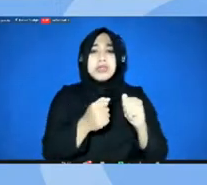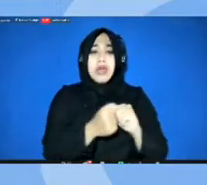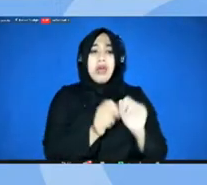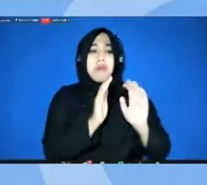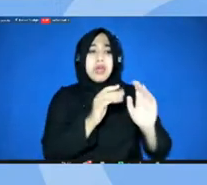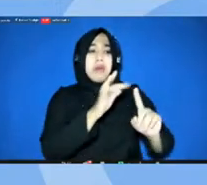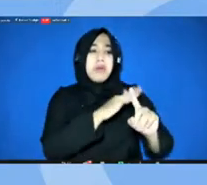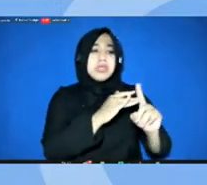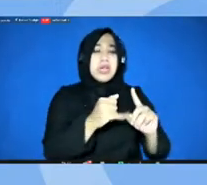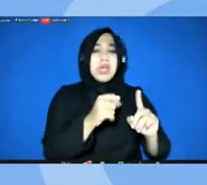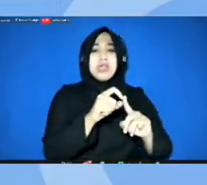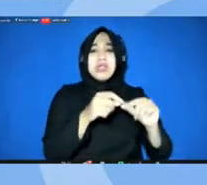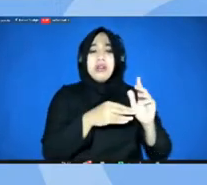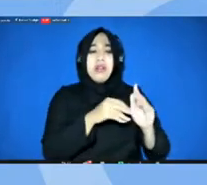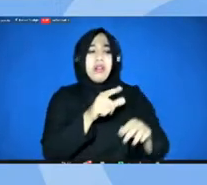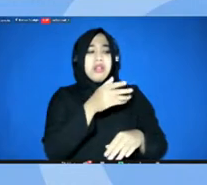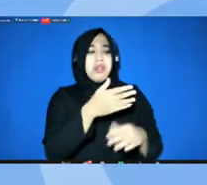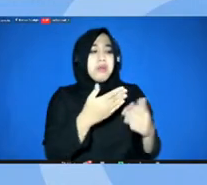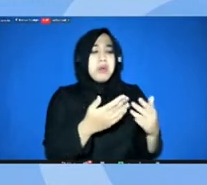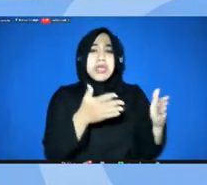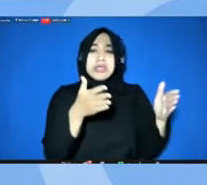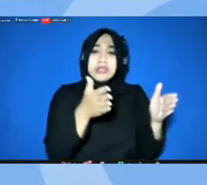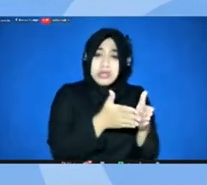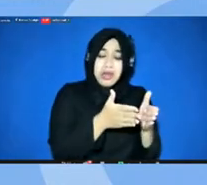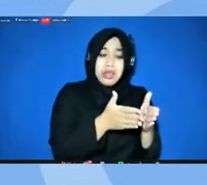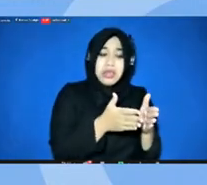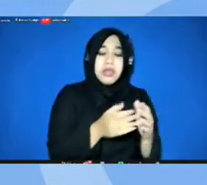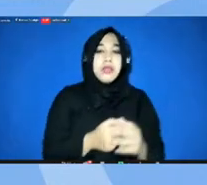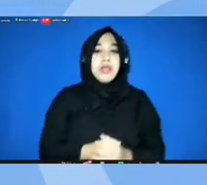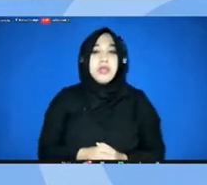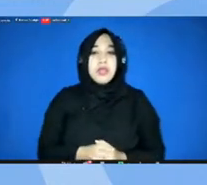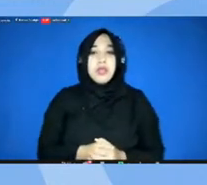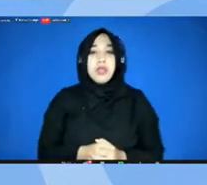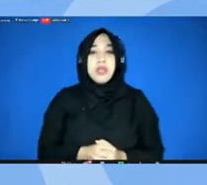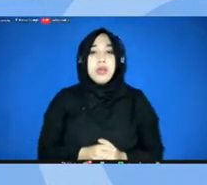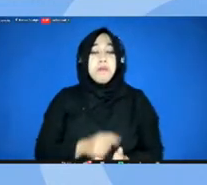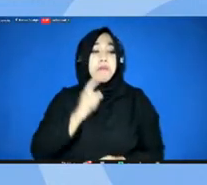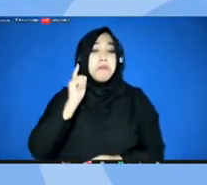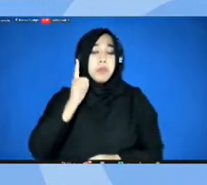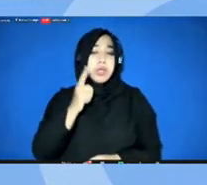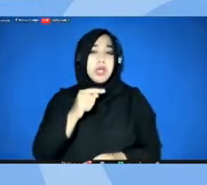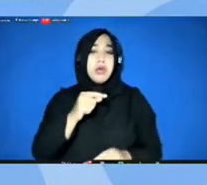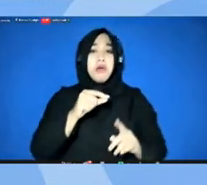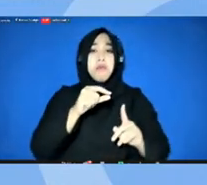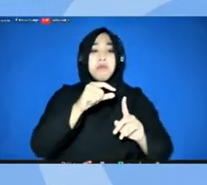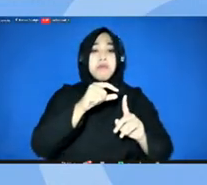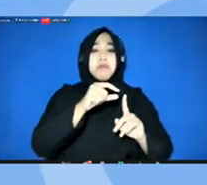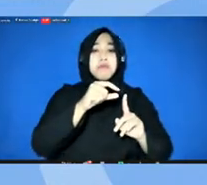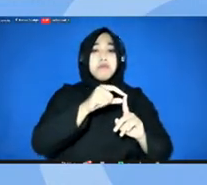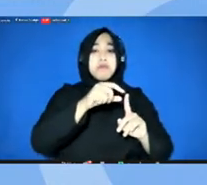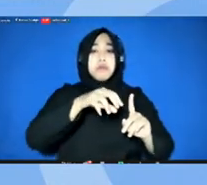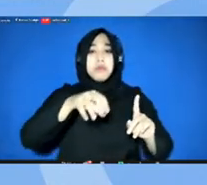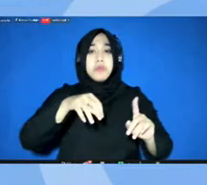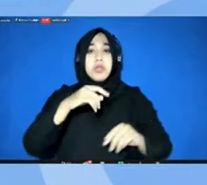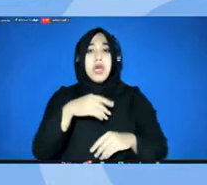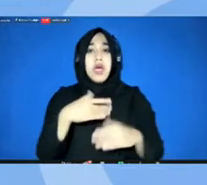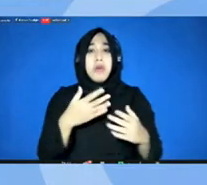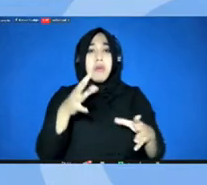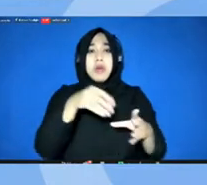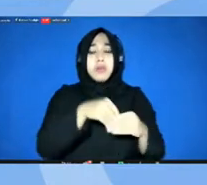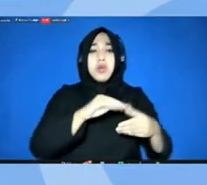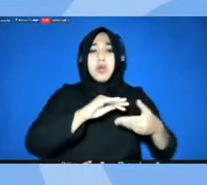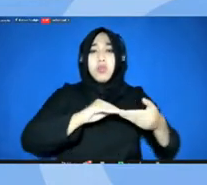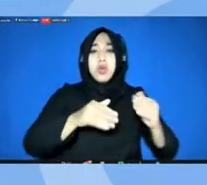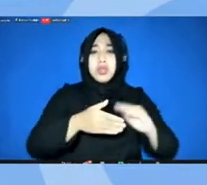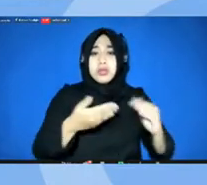mungkin denial. Nah, bagaimana singkat saja, Pak, kemudian pemerintah atau Pemprov sendiri untuk mengelola itu, apakah melibatkan